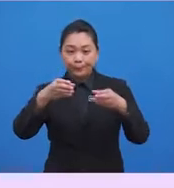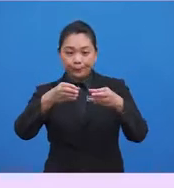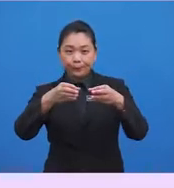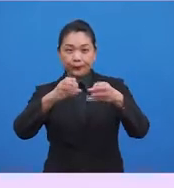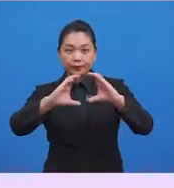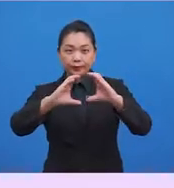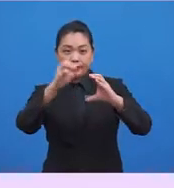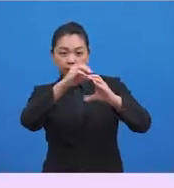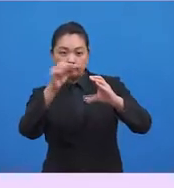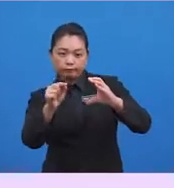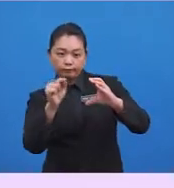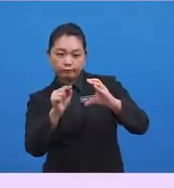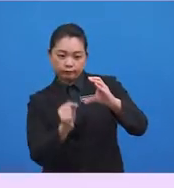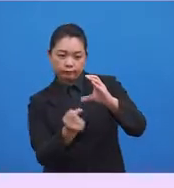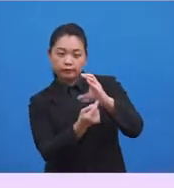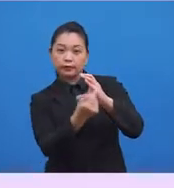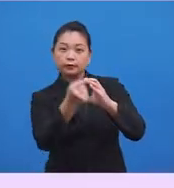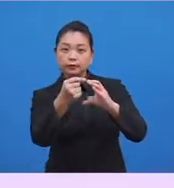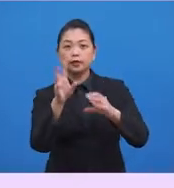keseluruhannya.